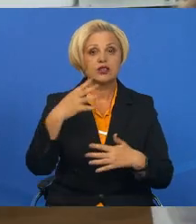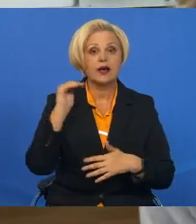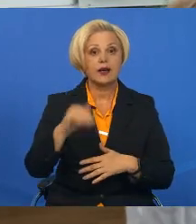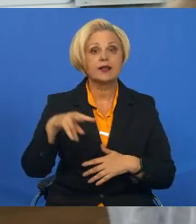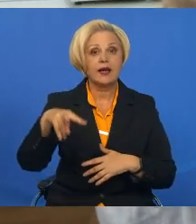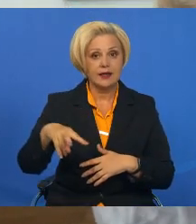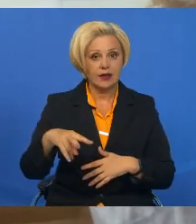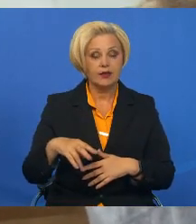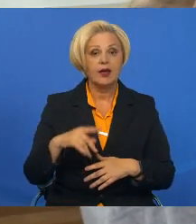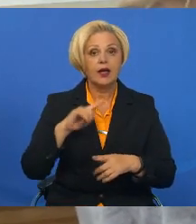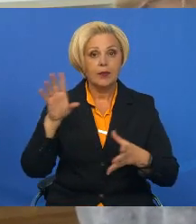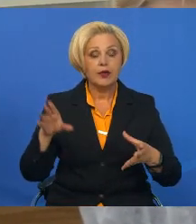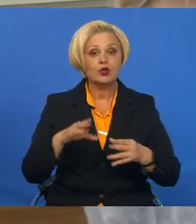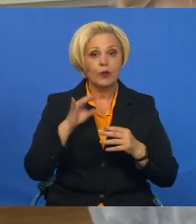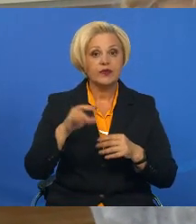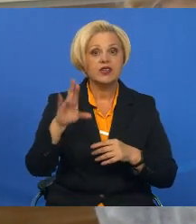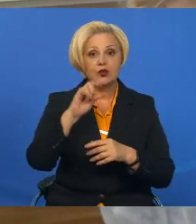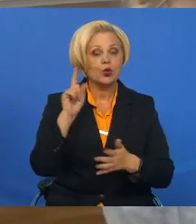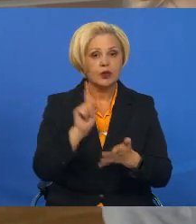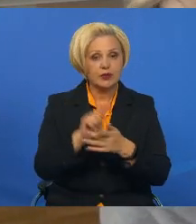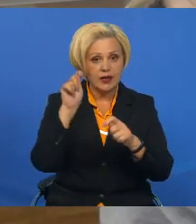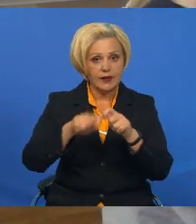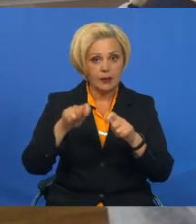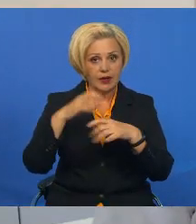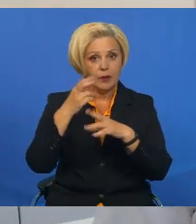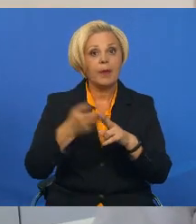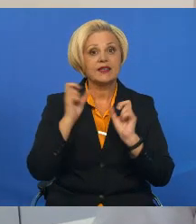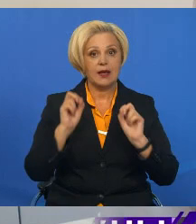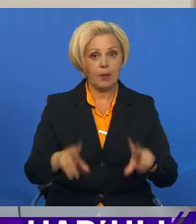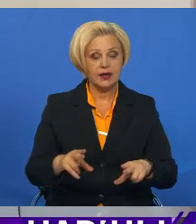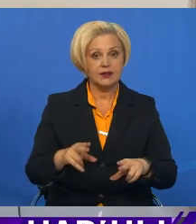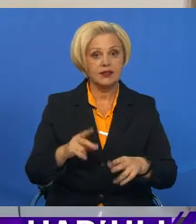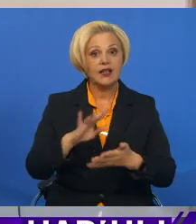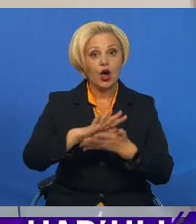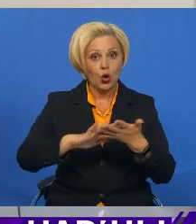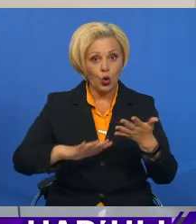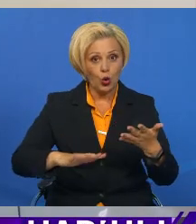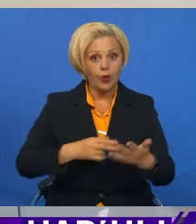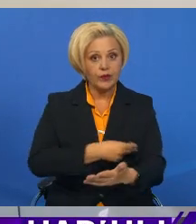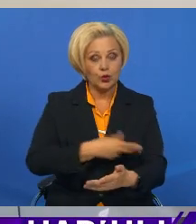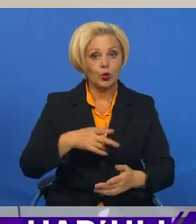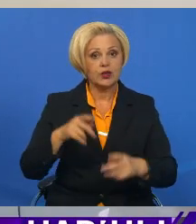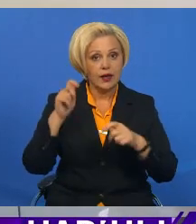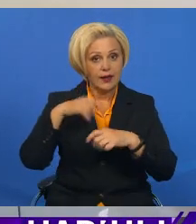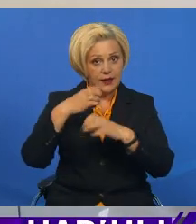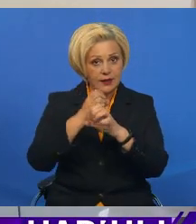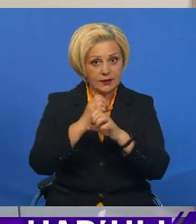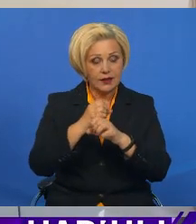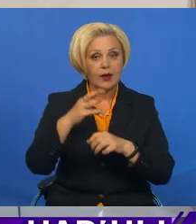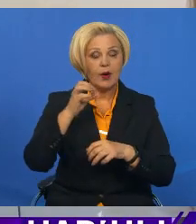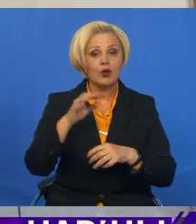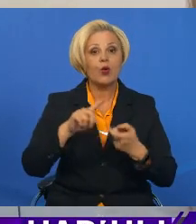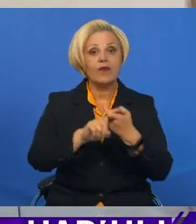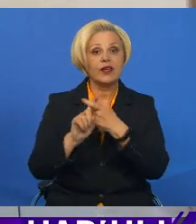тысяч литров. Причем все дозы обовязково проверяются на безпеку. Кровь донорская исследуется в лабораториях на маркеры